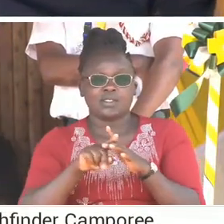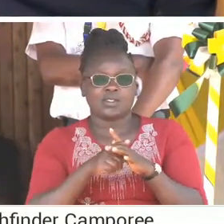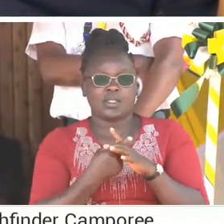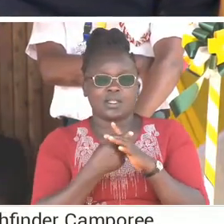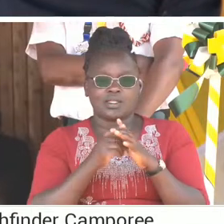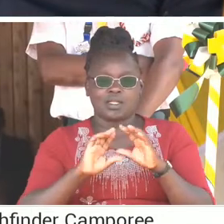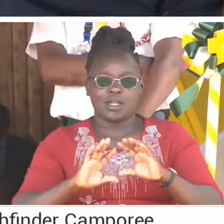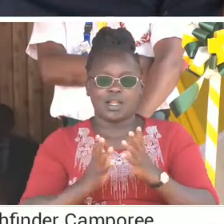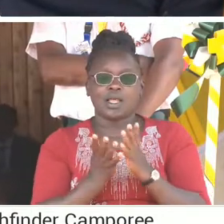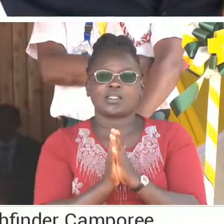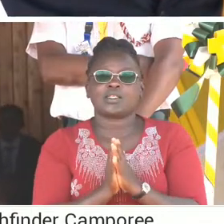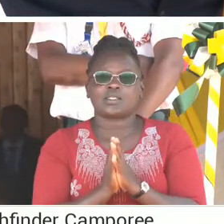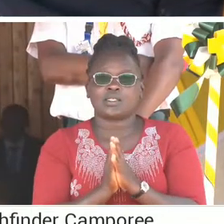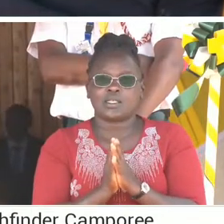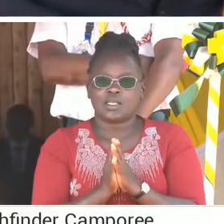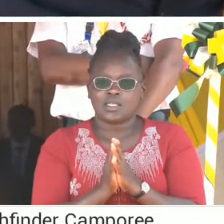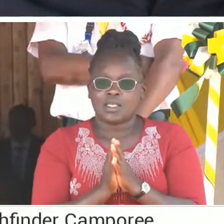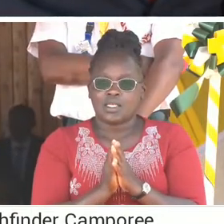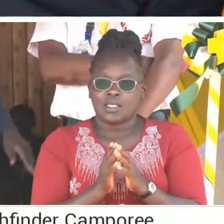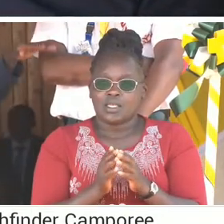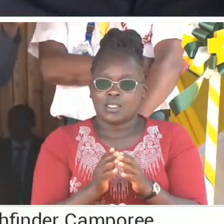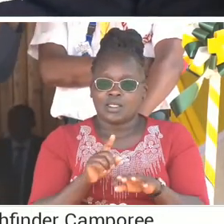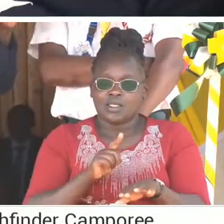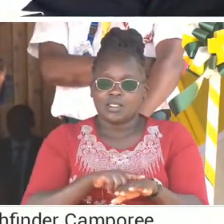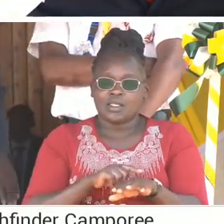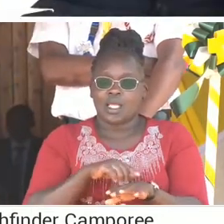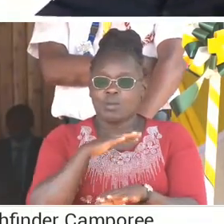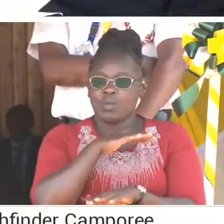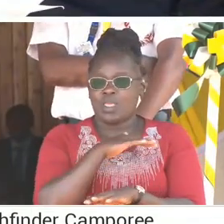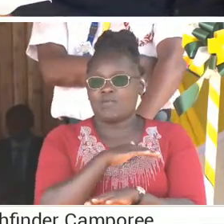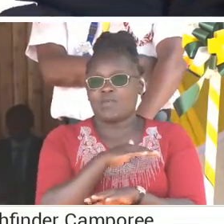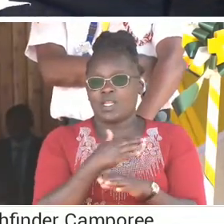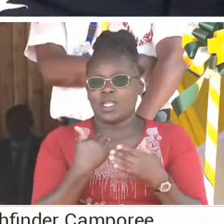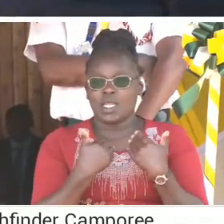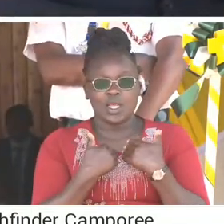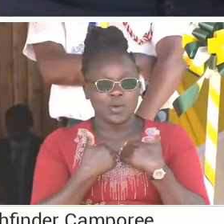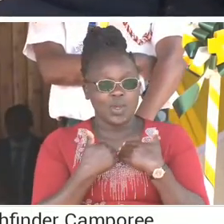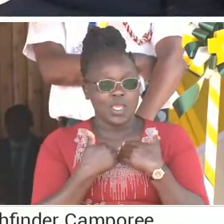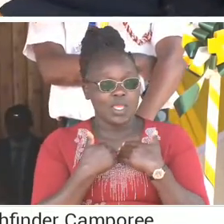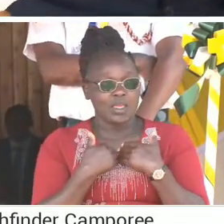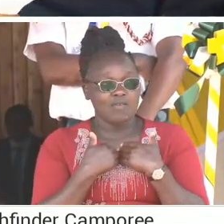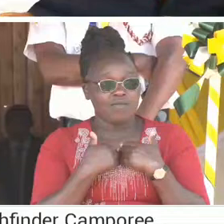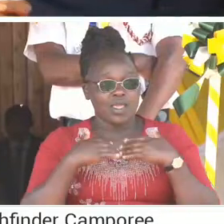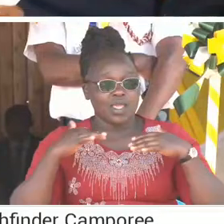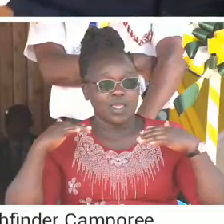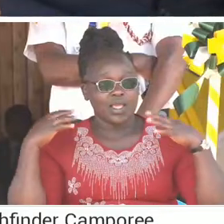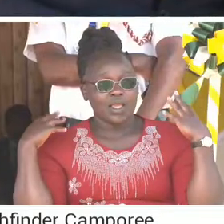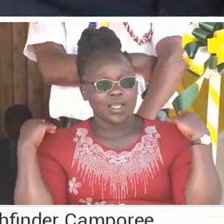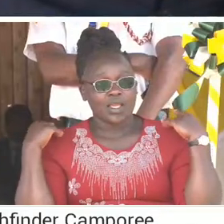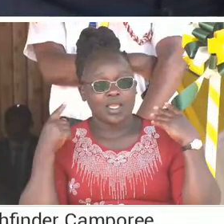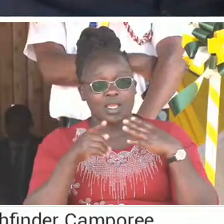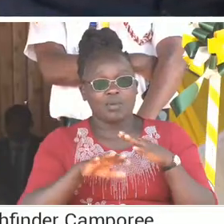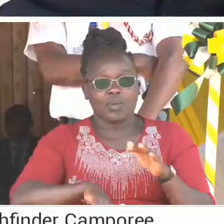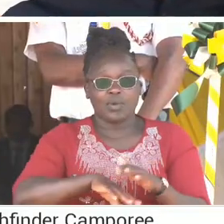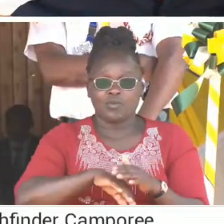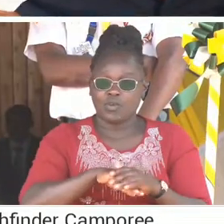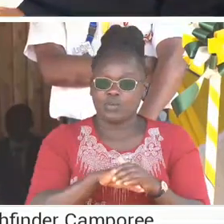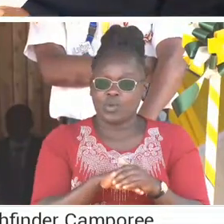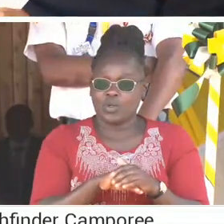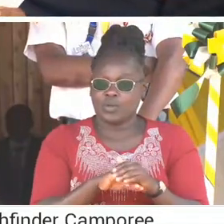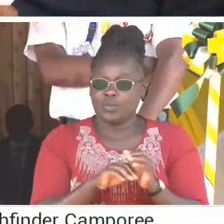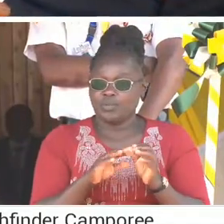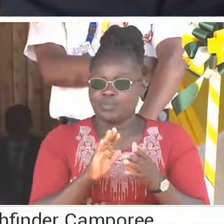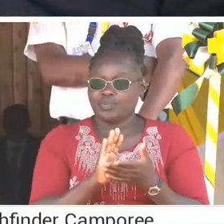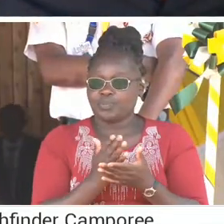yao. Katika masaa ya jioni palikuwa na mechi ya soka ya timu 4 ya Kaigat na